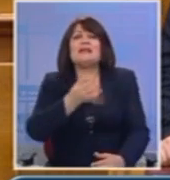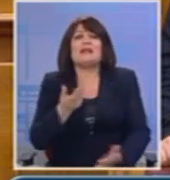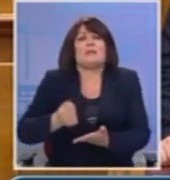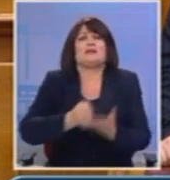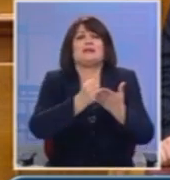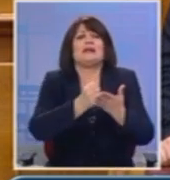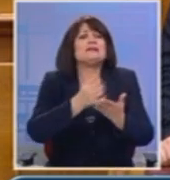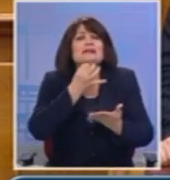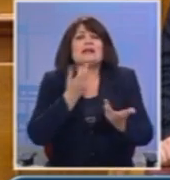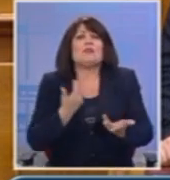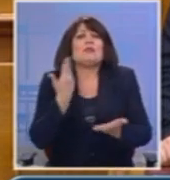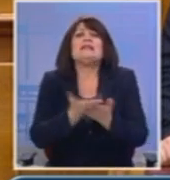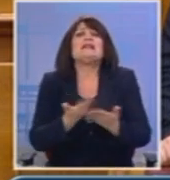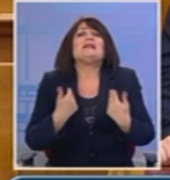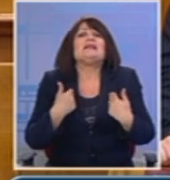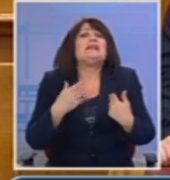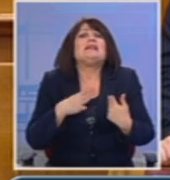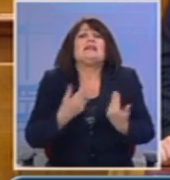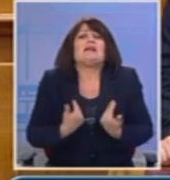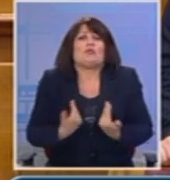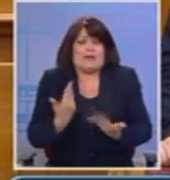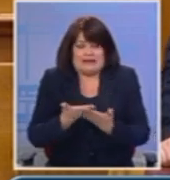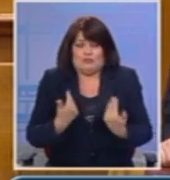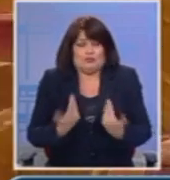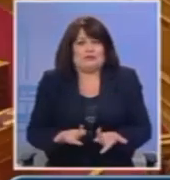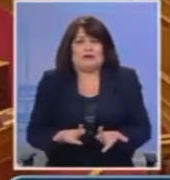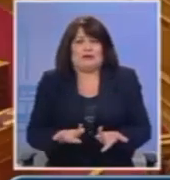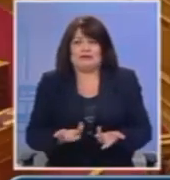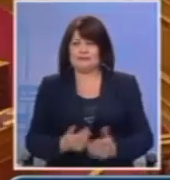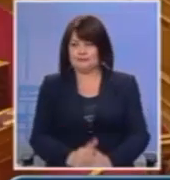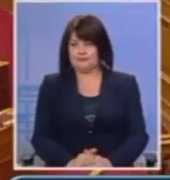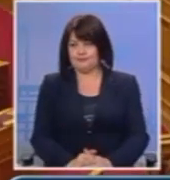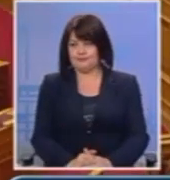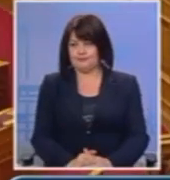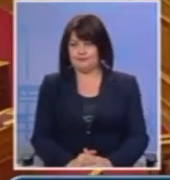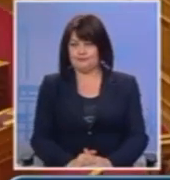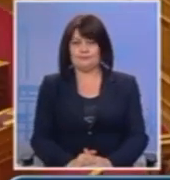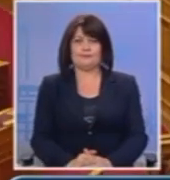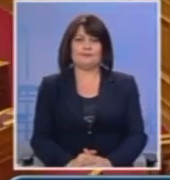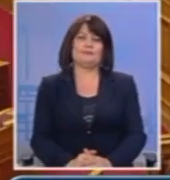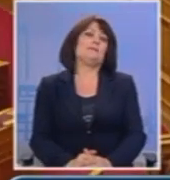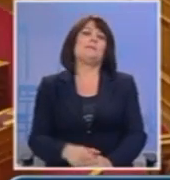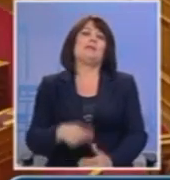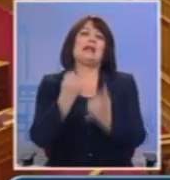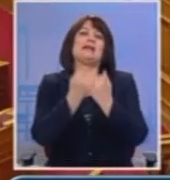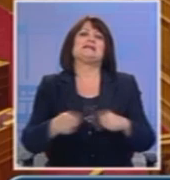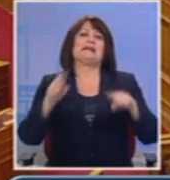στηρίξει τι ζητάτε από μας και επειδή ο εταίρος σας ο